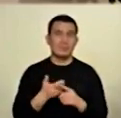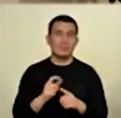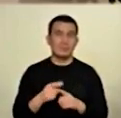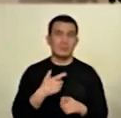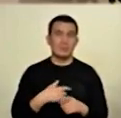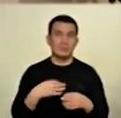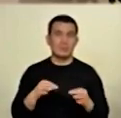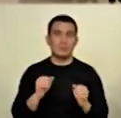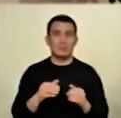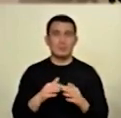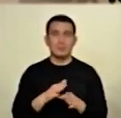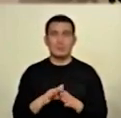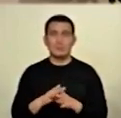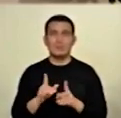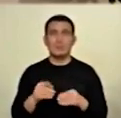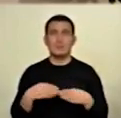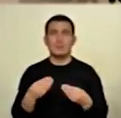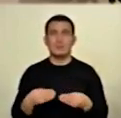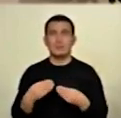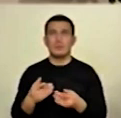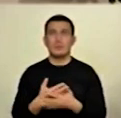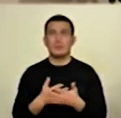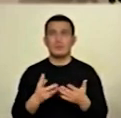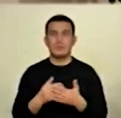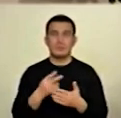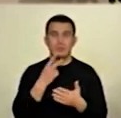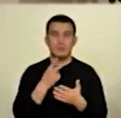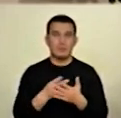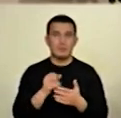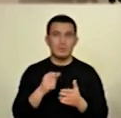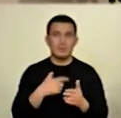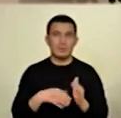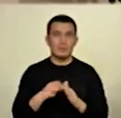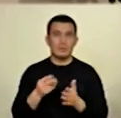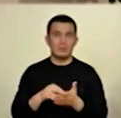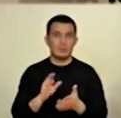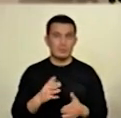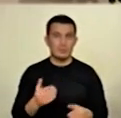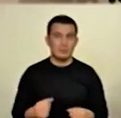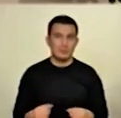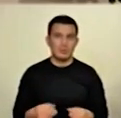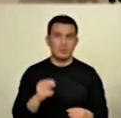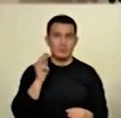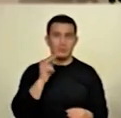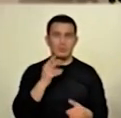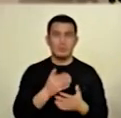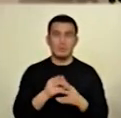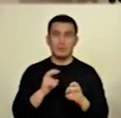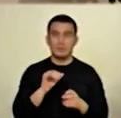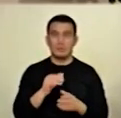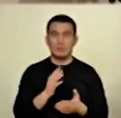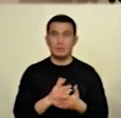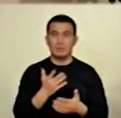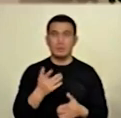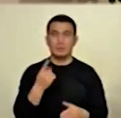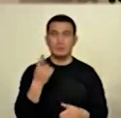o'zingiz ham mustaqil ravishda qilish imkoniyatiga ega bo'lasiz. Bu juda ham yaxshi demak natija hisoblanadi. Darsimiz topshirig'i esa yuqorida aytib o'tgan